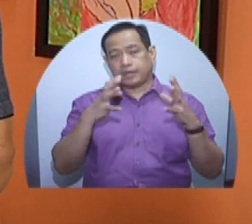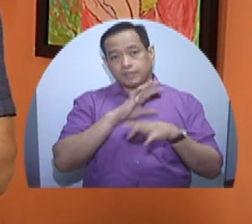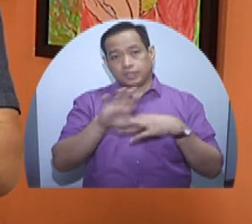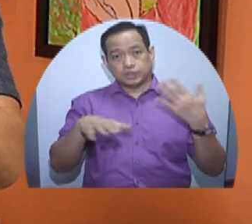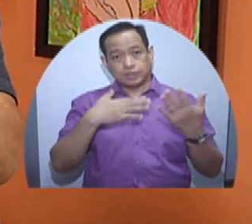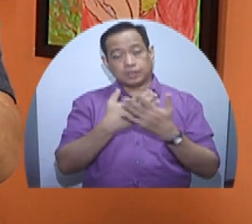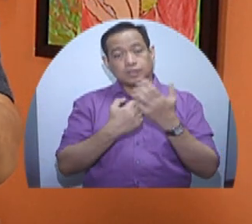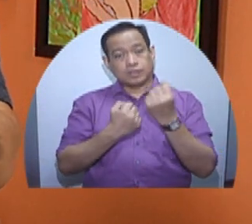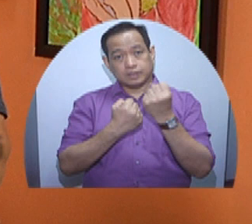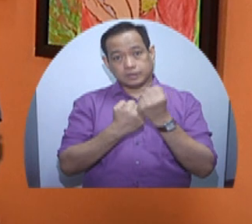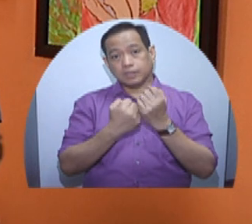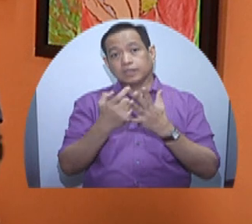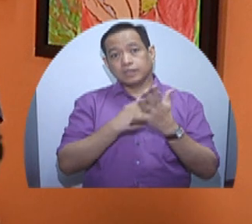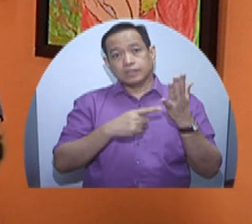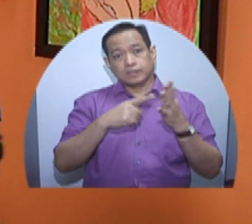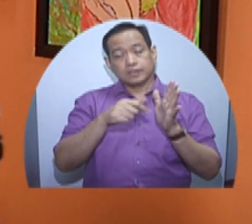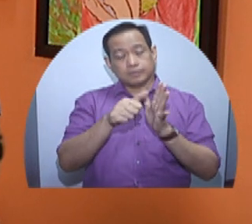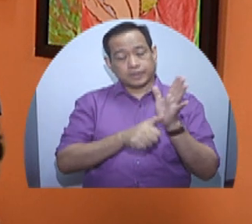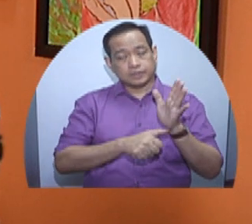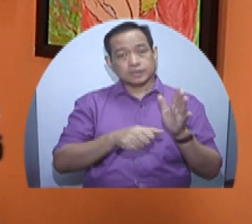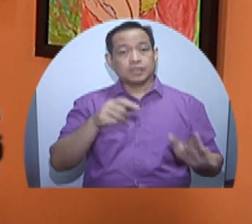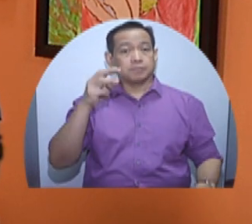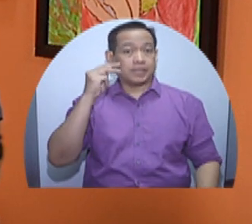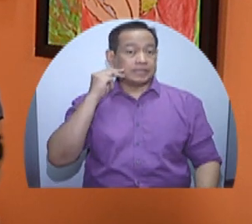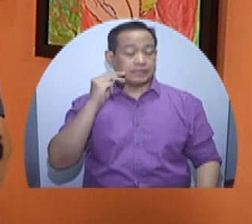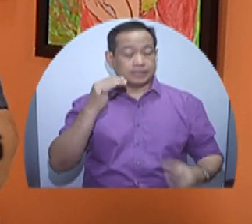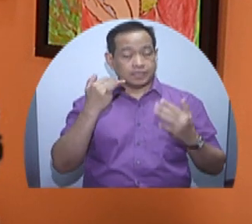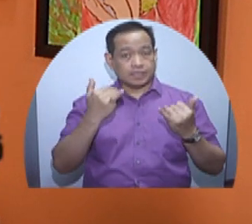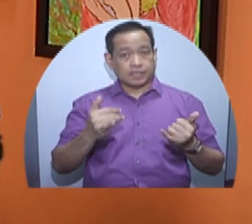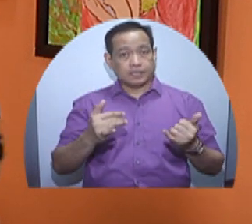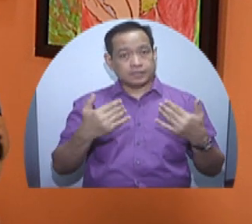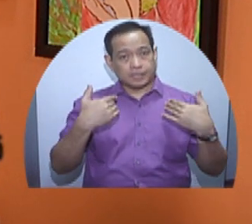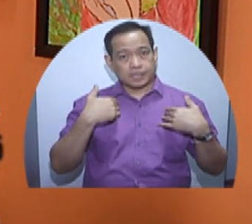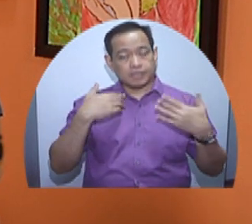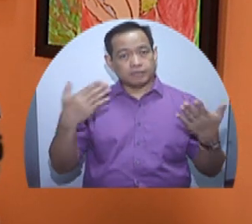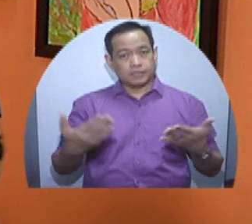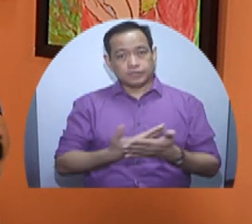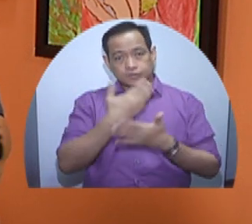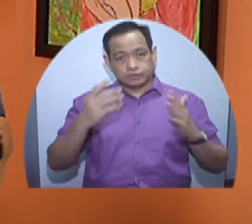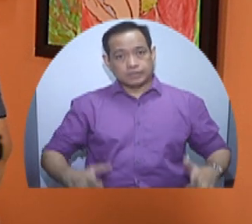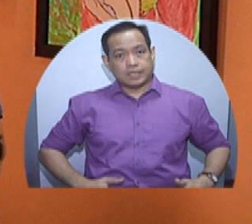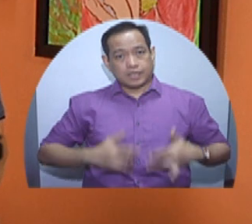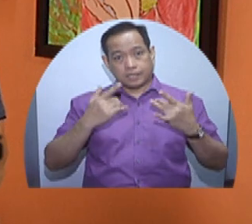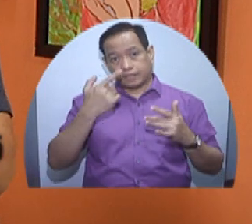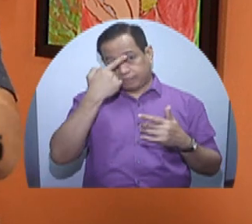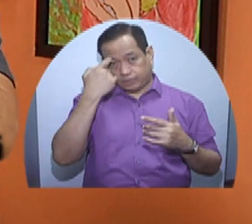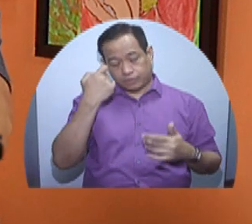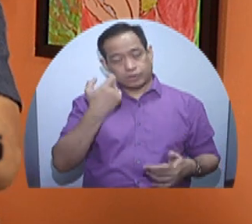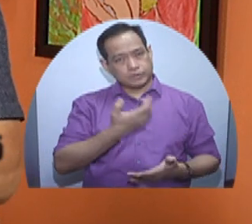Maraming salamat sa lahat ng nag-sponsor ng operasyon ni Mayesha. Ngayon, nabigyan siya ng panibagong